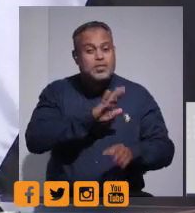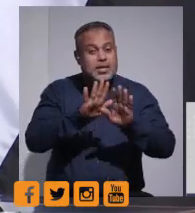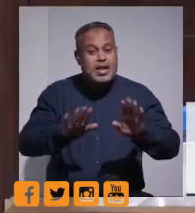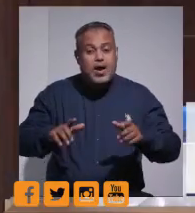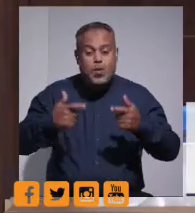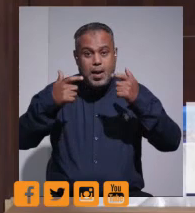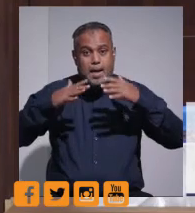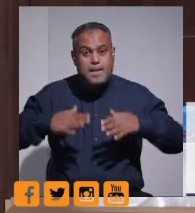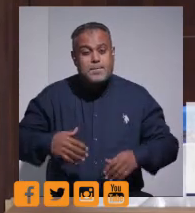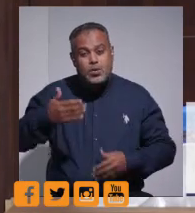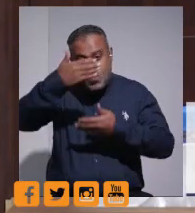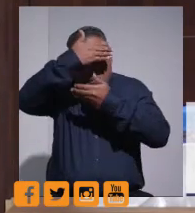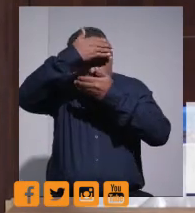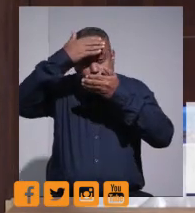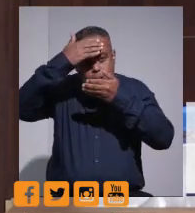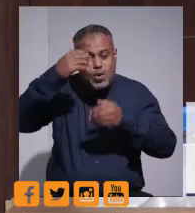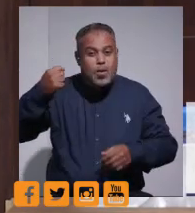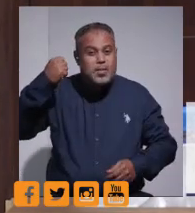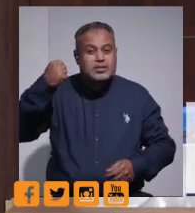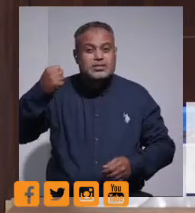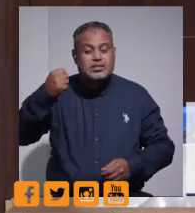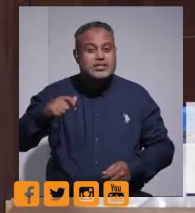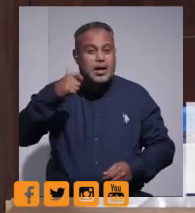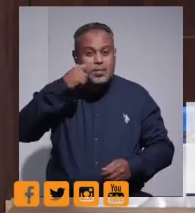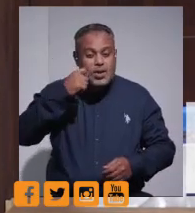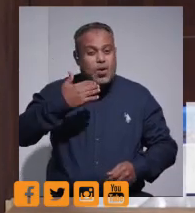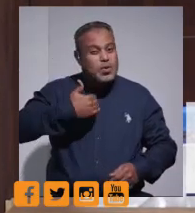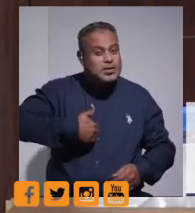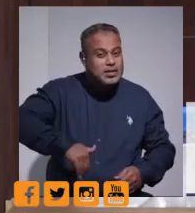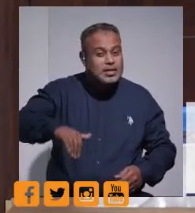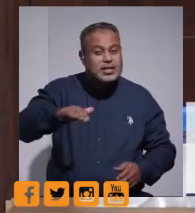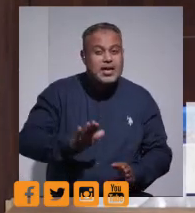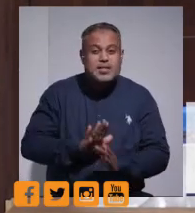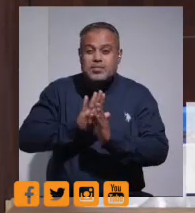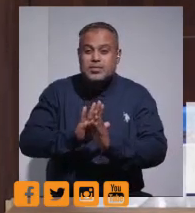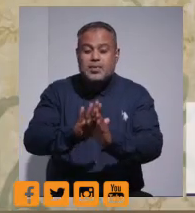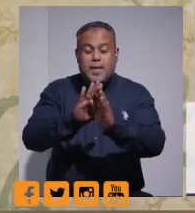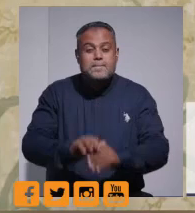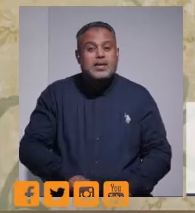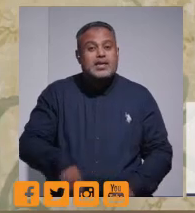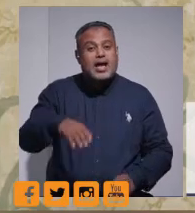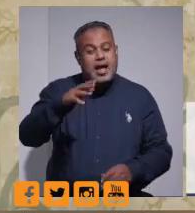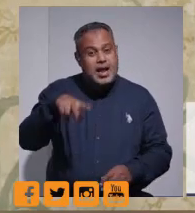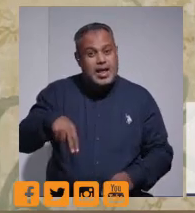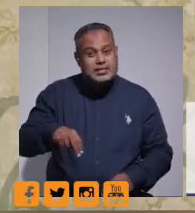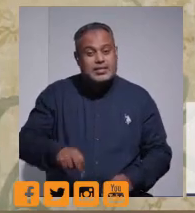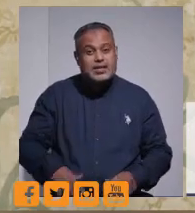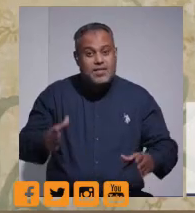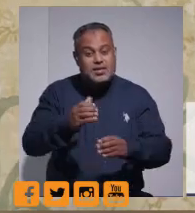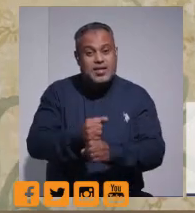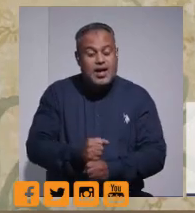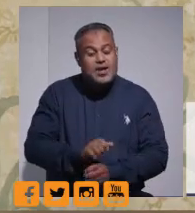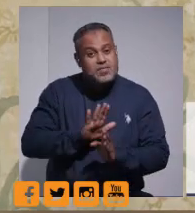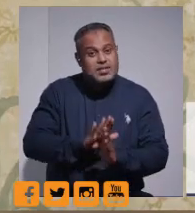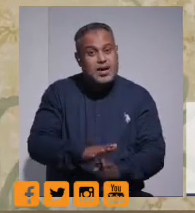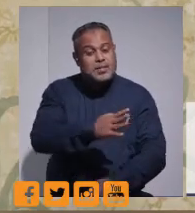والمقاومه الشعبيه وتضحيتها الكبيره المسنوده بدعم سخي من الاشقاء في تحالف دعم الشرعيه